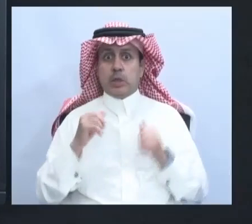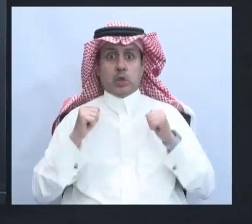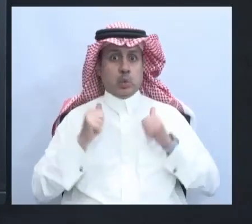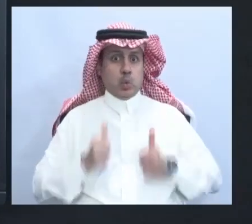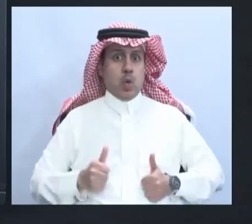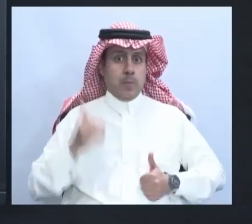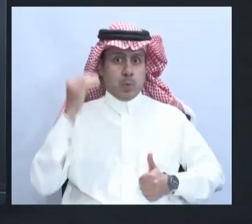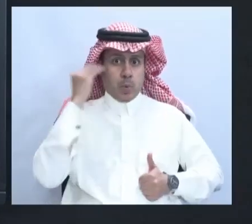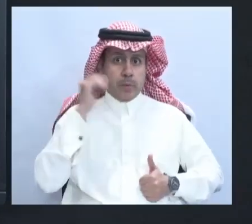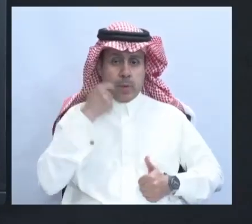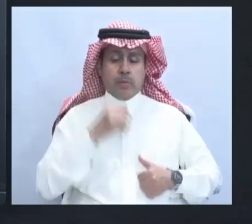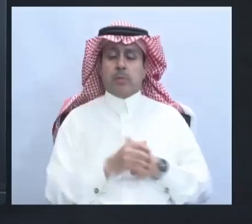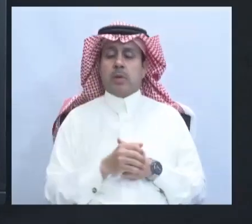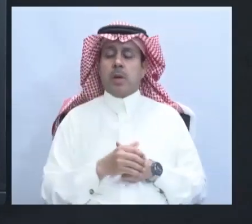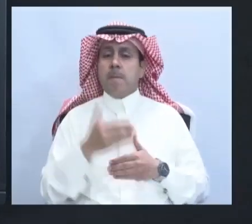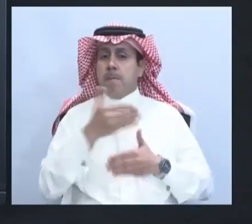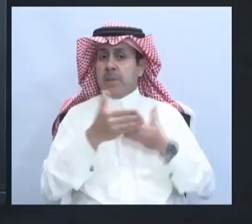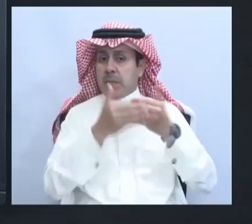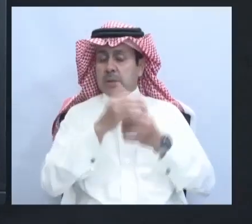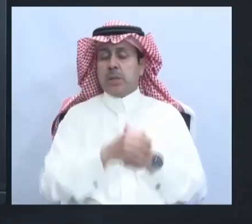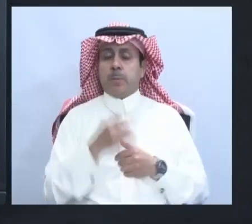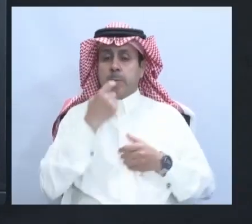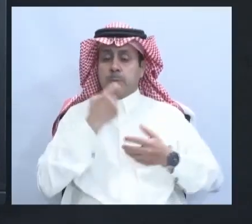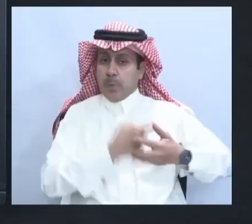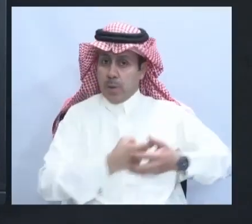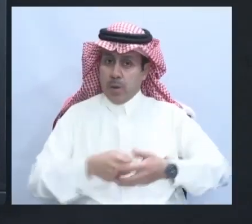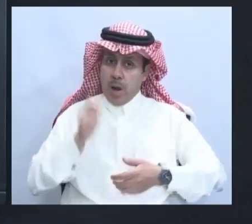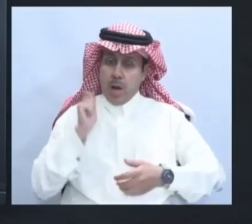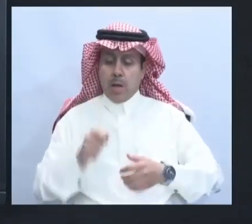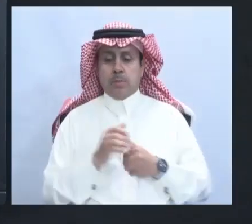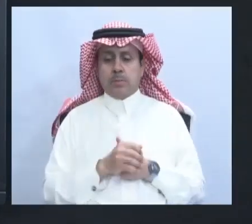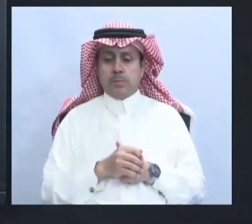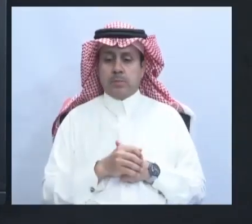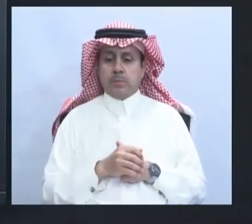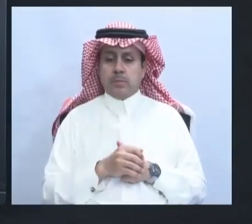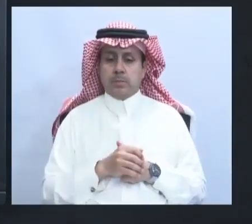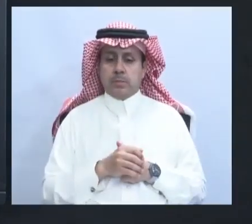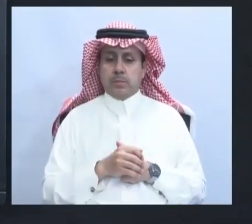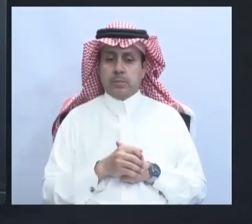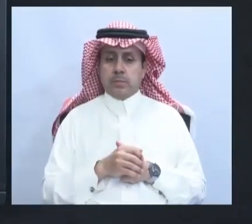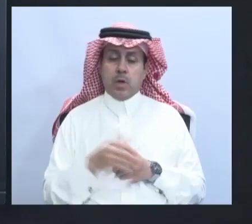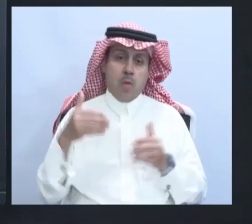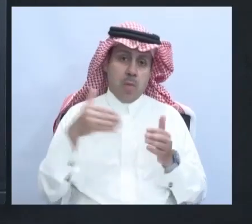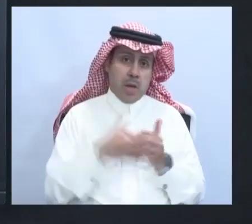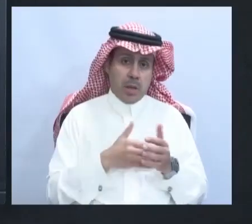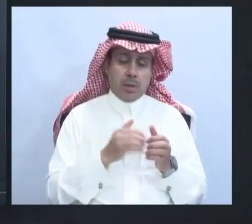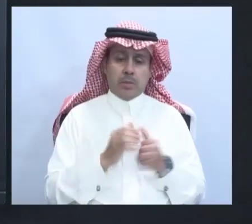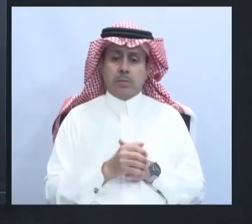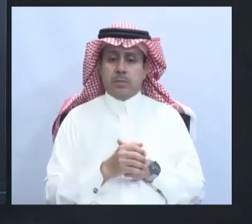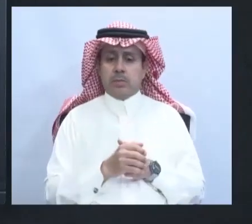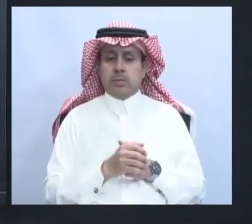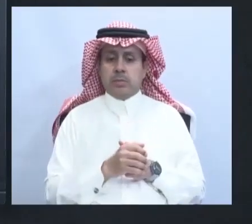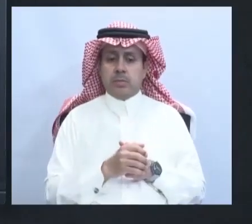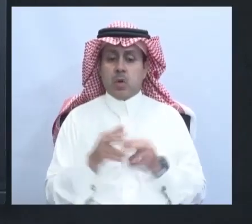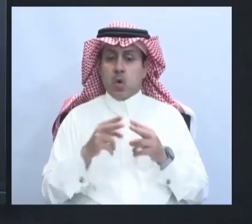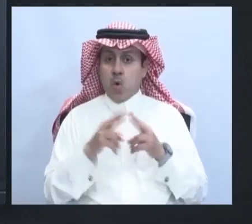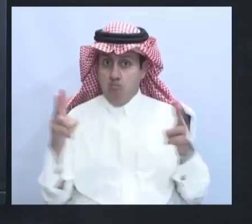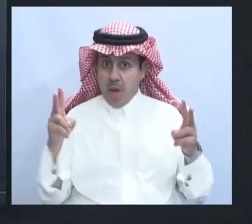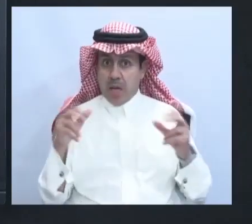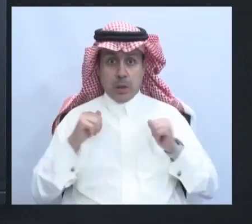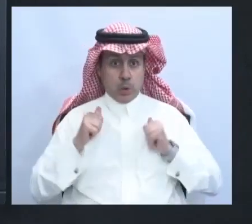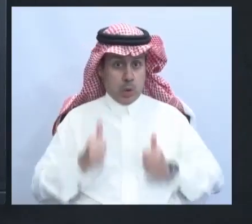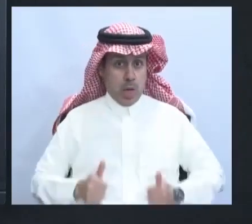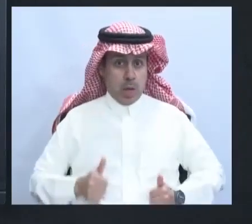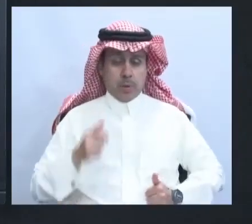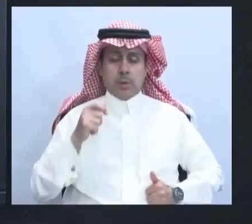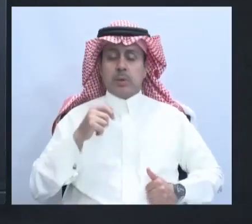والطالبه ما يترتب على الرضاع من الاحكام ثم اخيرا من الاهداف ايها الطلاب والطالبات ان يبين الطالب